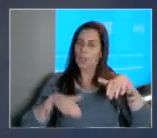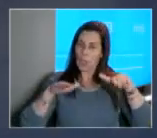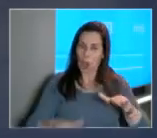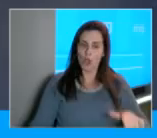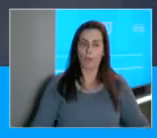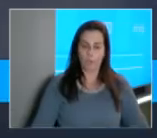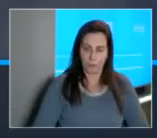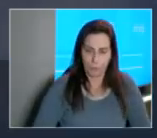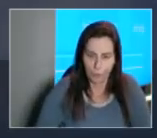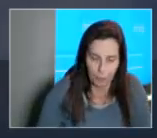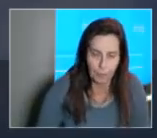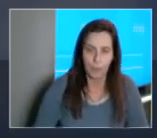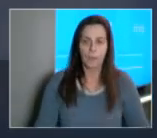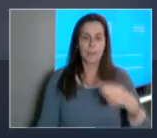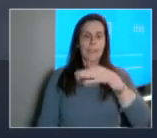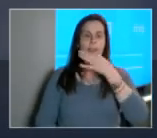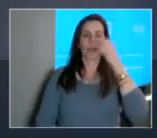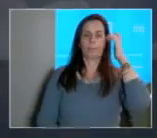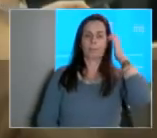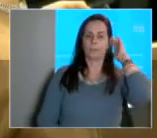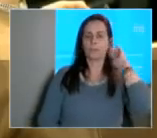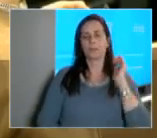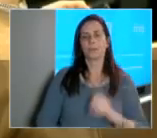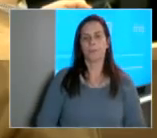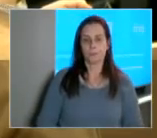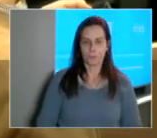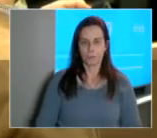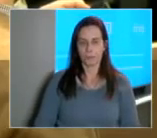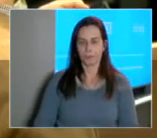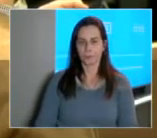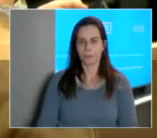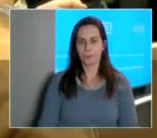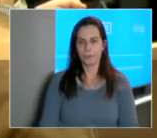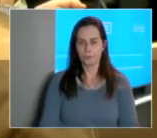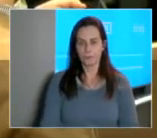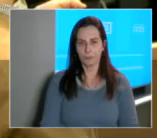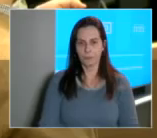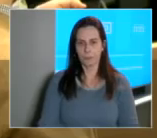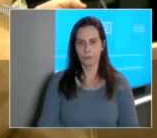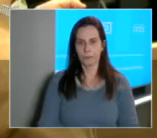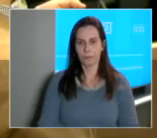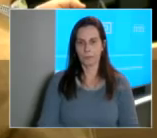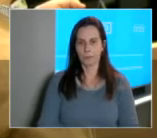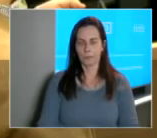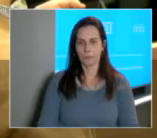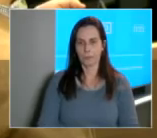התיישב ומיד יישא דברים. בואו נעבור לשם. מי ומי בבאים